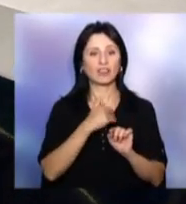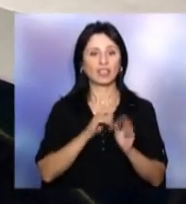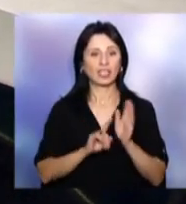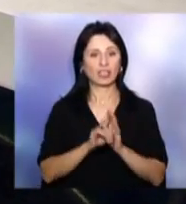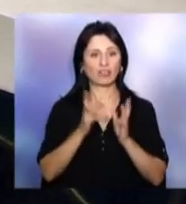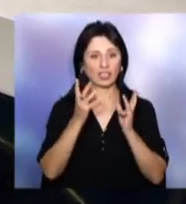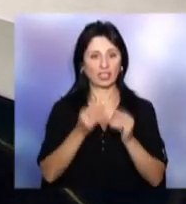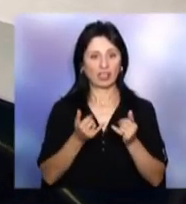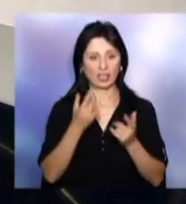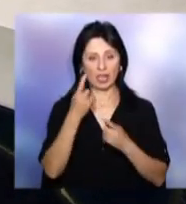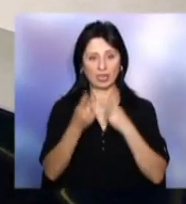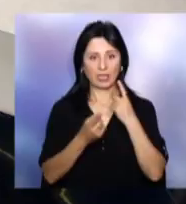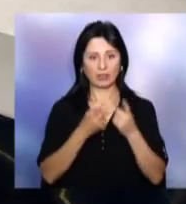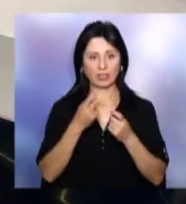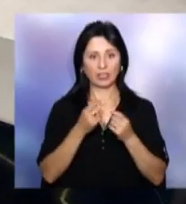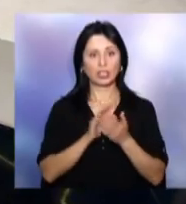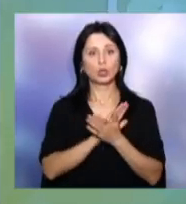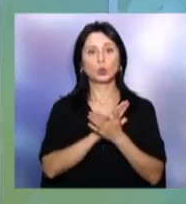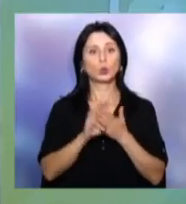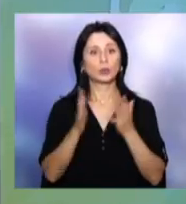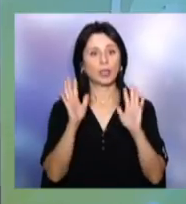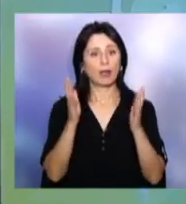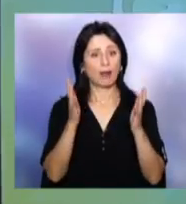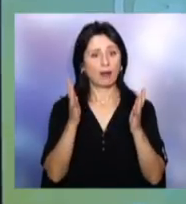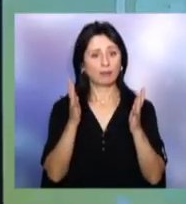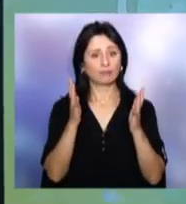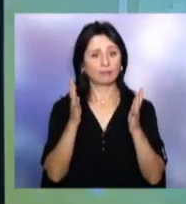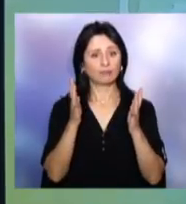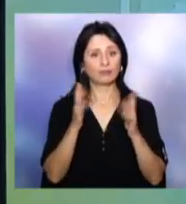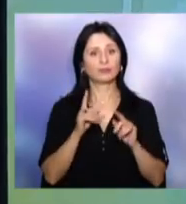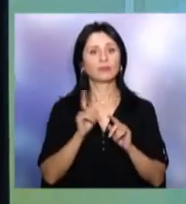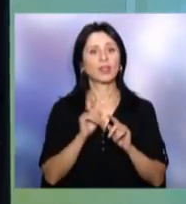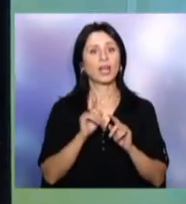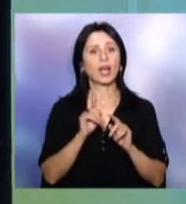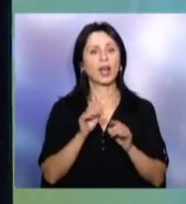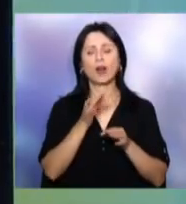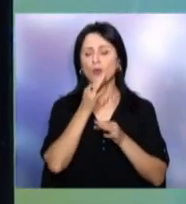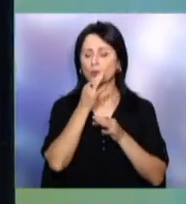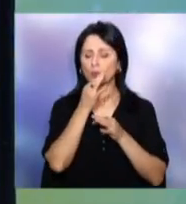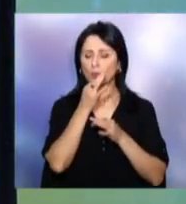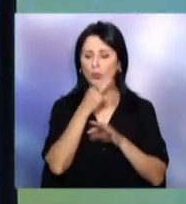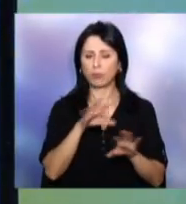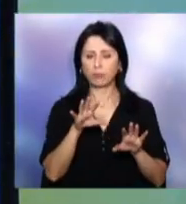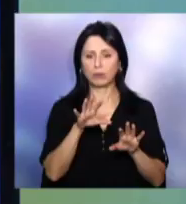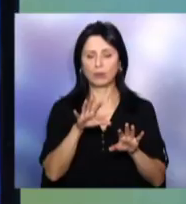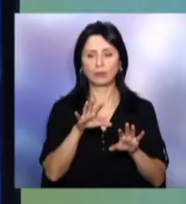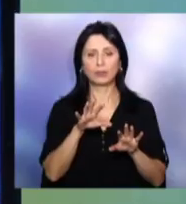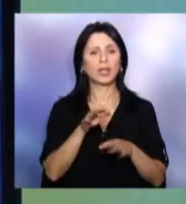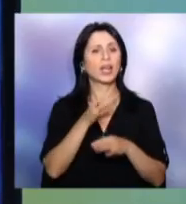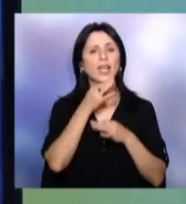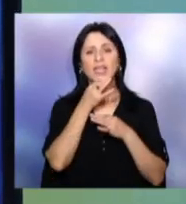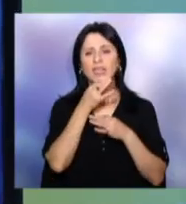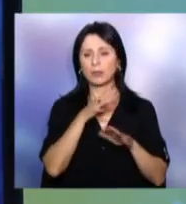დავიწყოთ დღევანდელი ჩვენი გადაცემა. სუფთა ხელებით, ანუ რა მნიშვნელობა აქვს ნებისმიერი მანიპულაციის ჩატარებას,